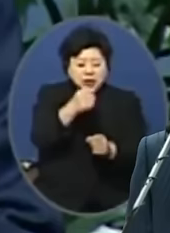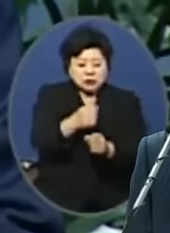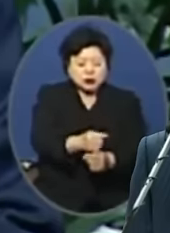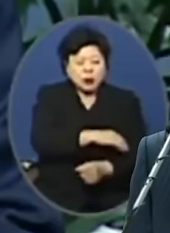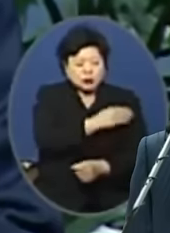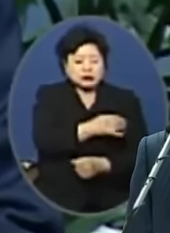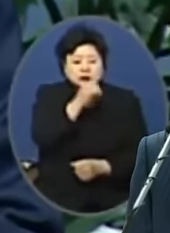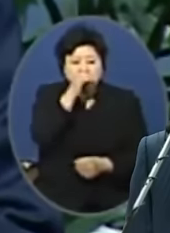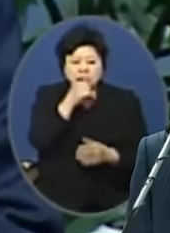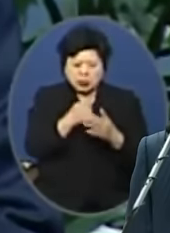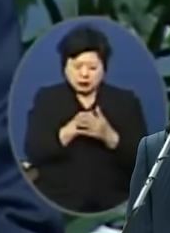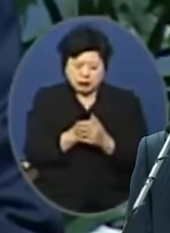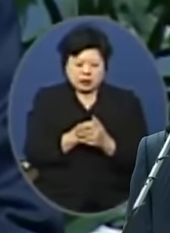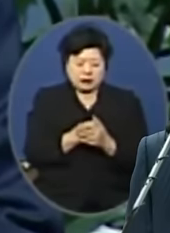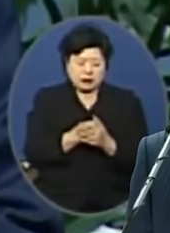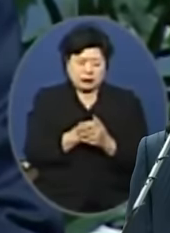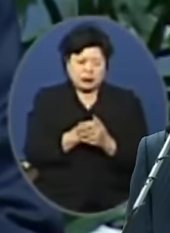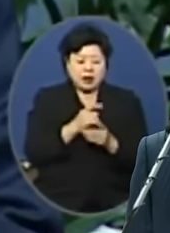있기 때문에